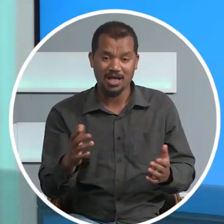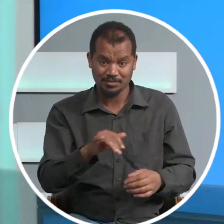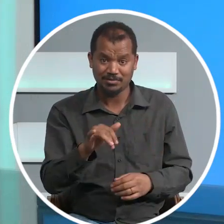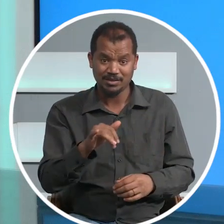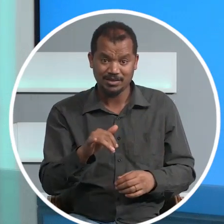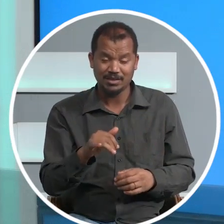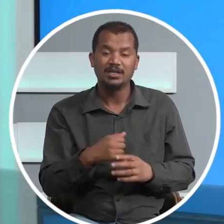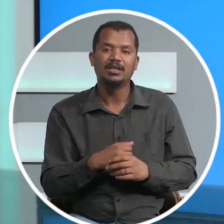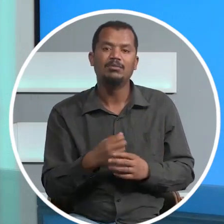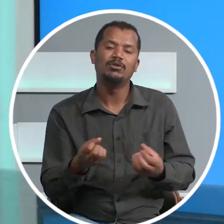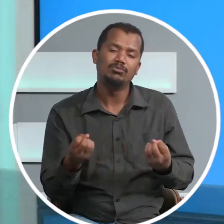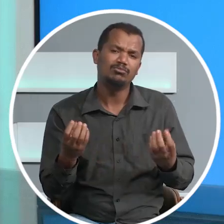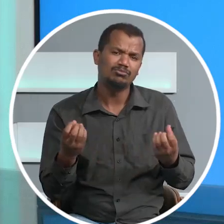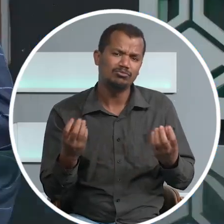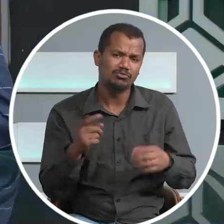እንተውና ብዙ ጊዜ